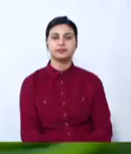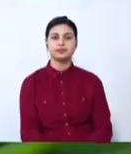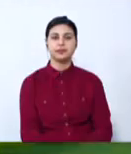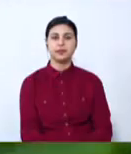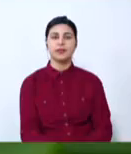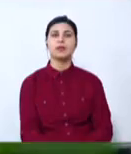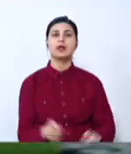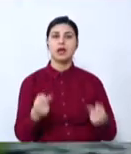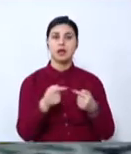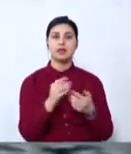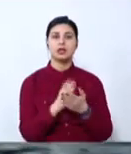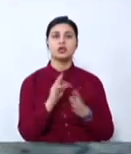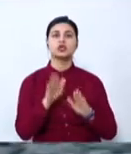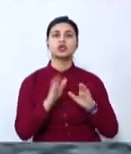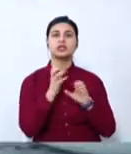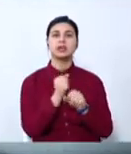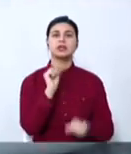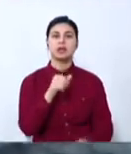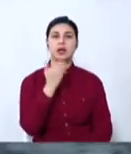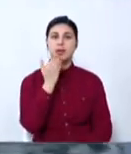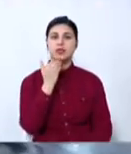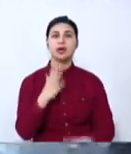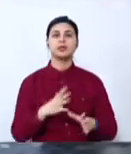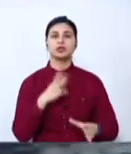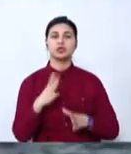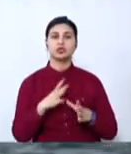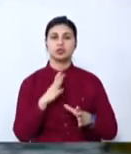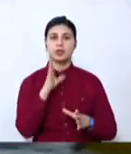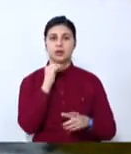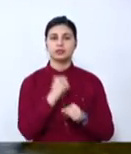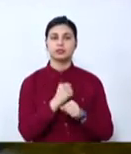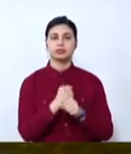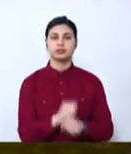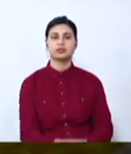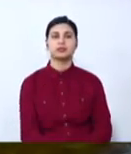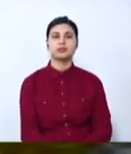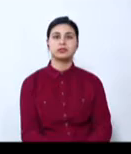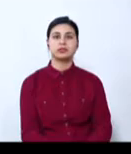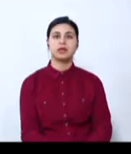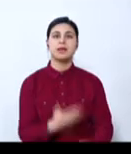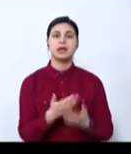Კვლევებით დასტურდება, რომ წონის კლება შესაძლოა მარტივმა ფიზიკურმა აქტივობამაც გამოიწვიოს,